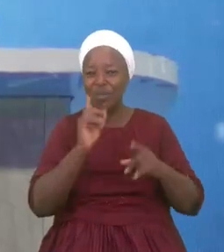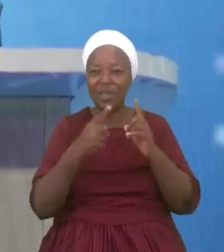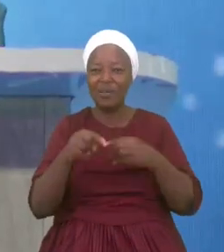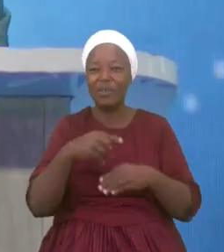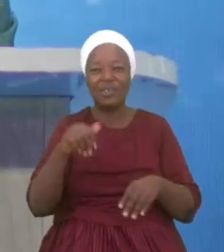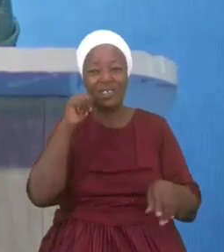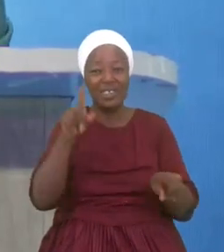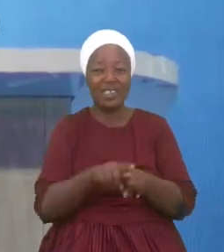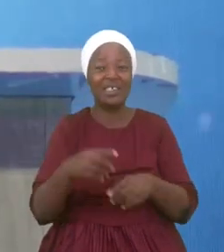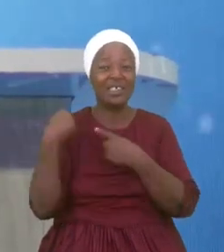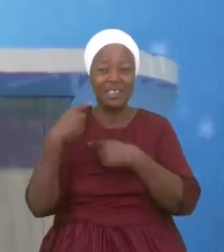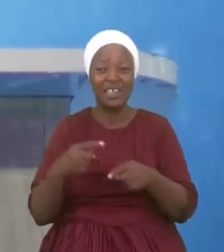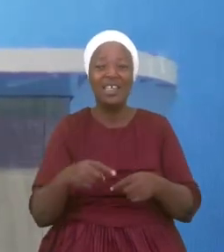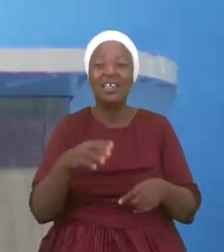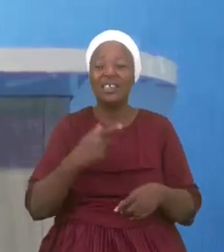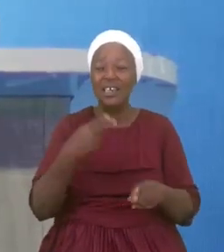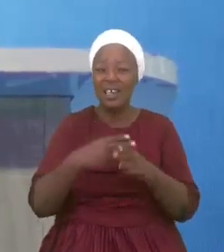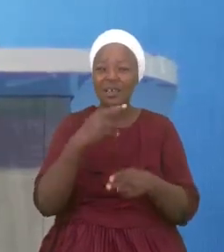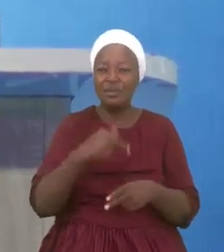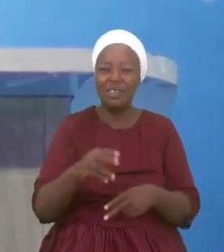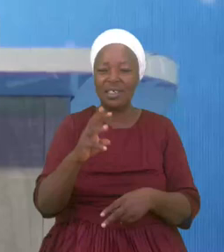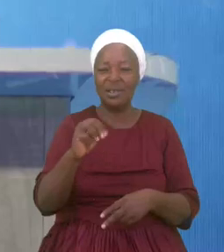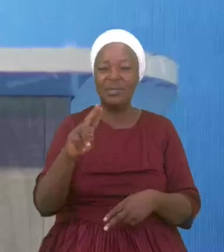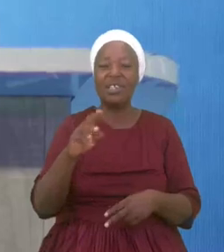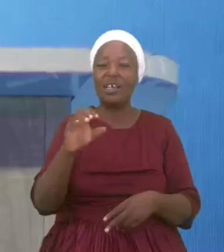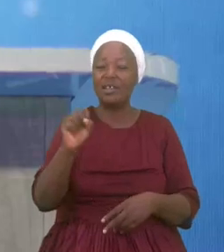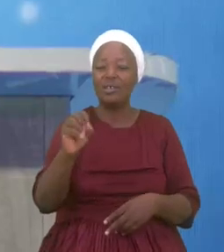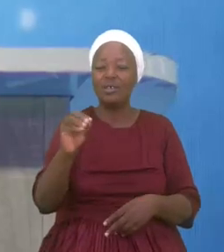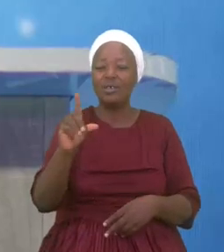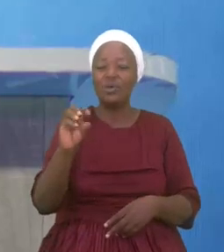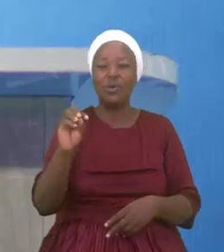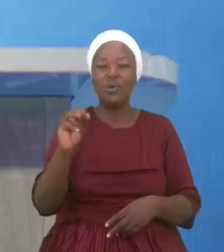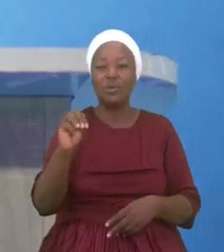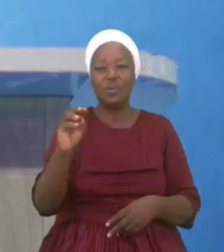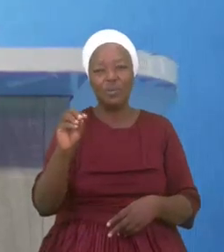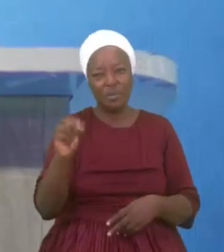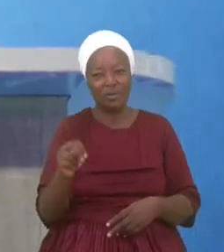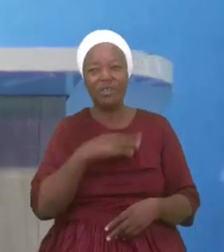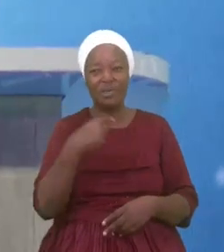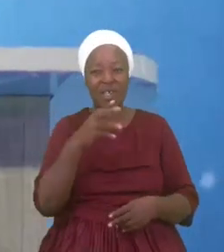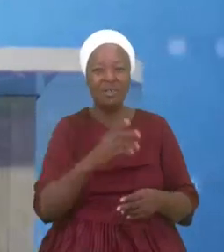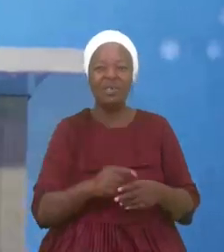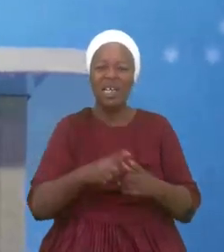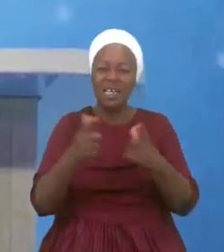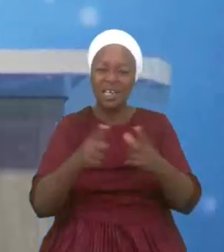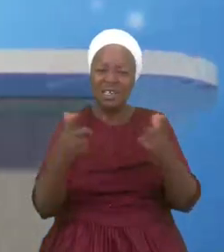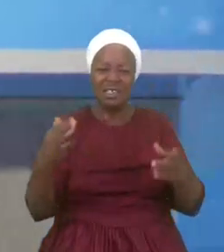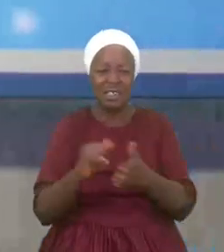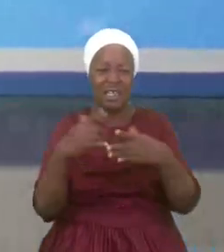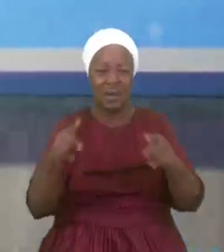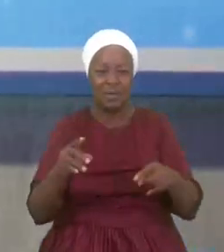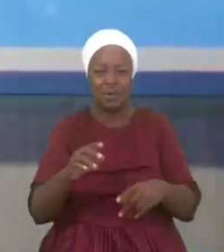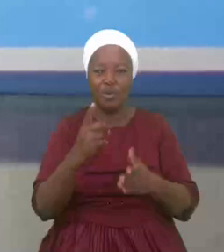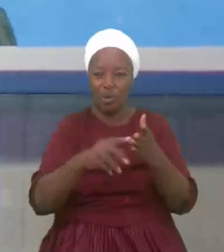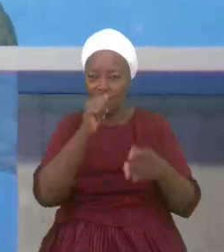rentrer et laisse-moi vous montrer laisse-moi vous parler d'un frère c'est Monsieur Salomon il va vous dire